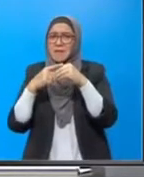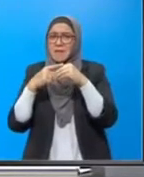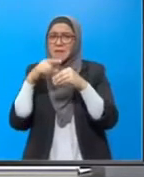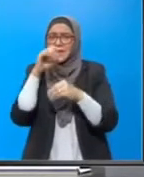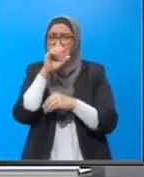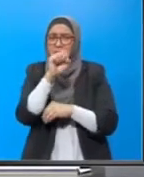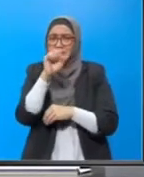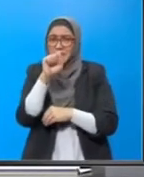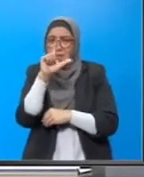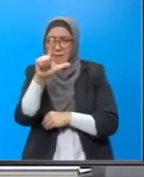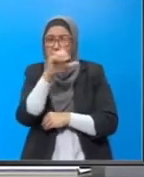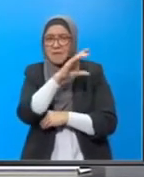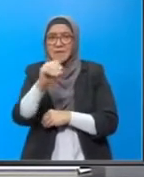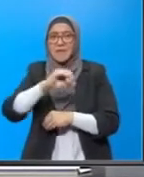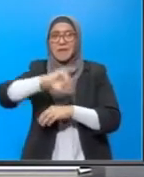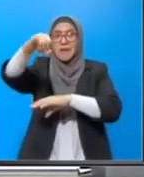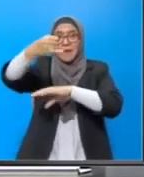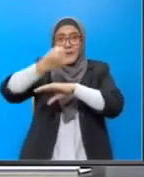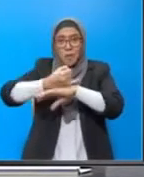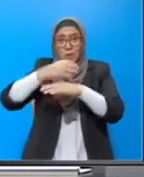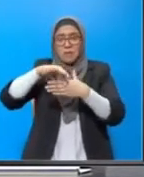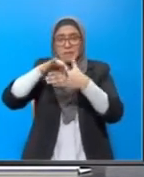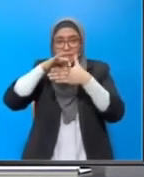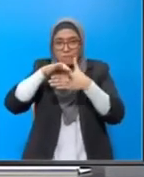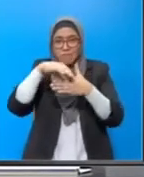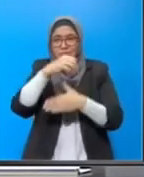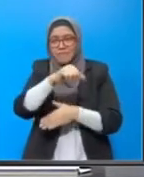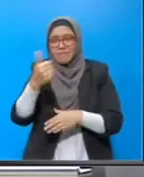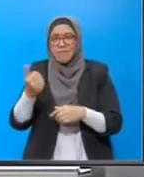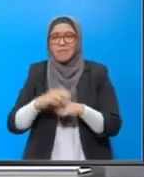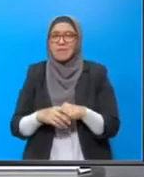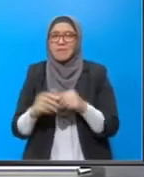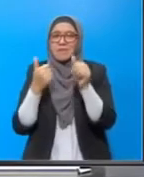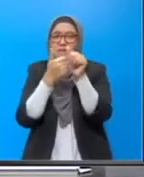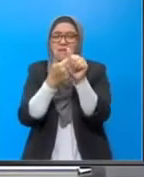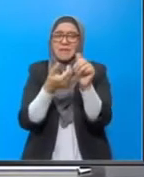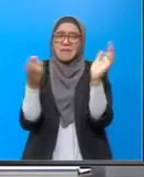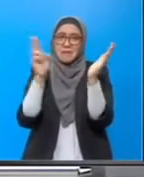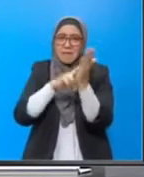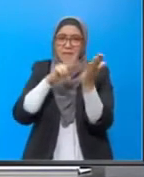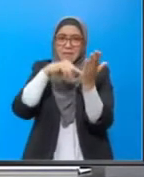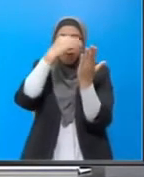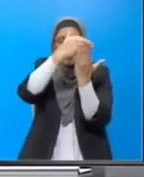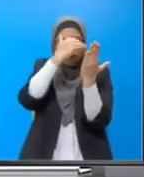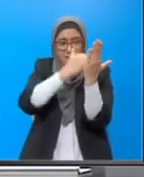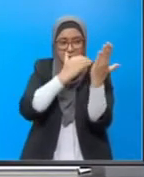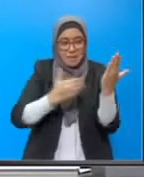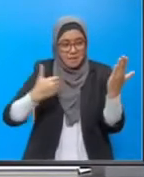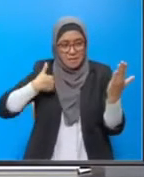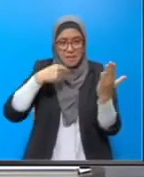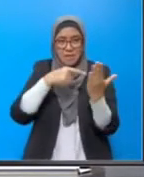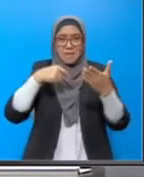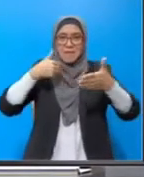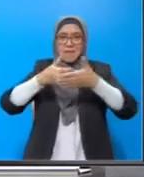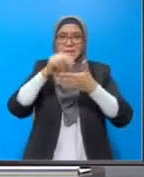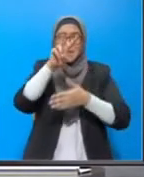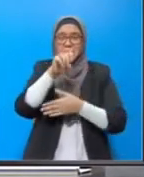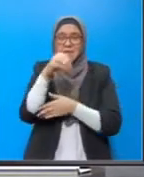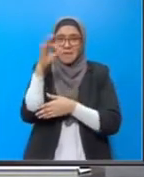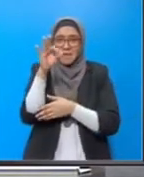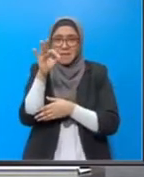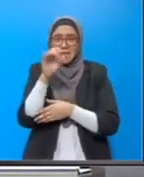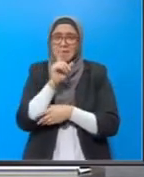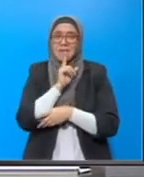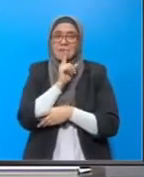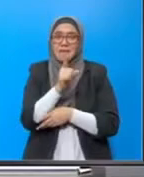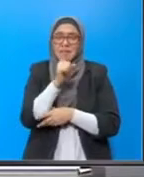SSL dan impor daging dan sebagainya mengikut record yang ada sehingga 2019 menunjukkan